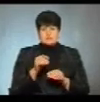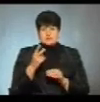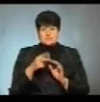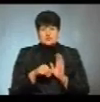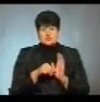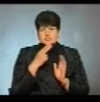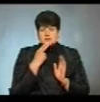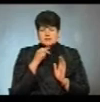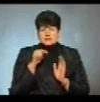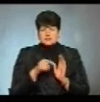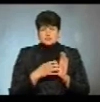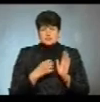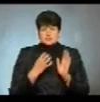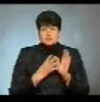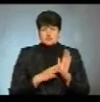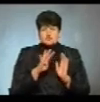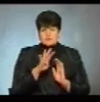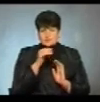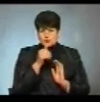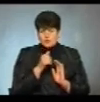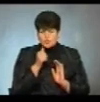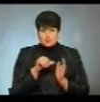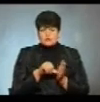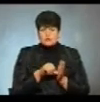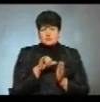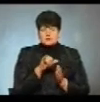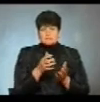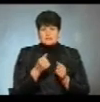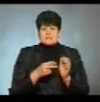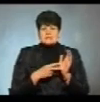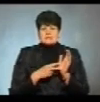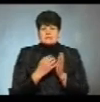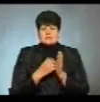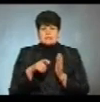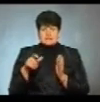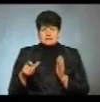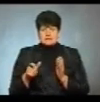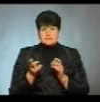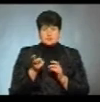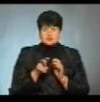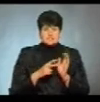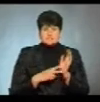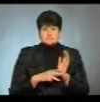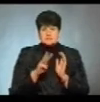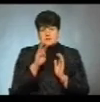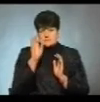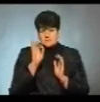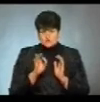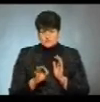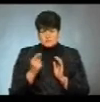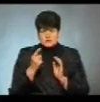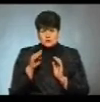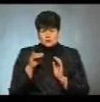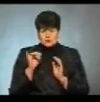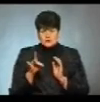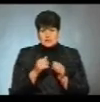26 червня 1994-го. Участь у них взяли 7 кандидатів. Явка виборців – понад 70% у першому турі.